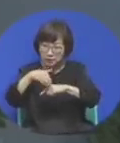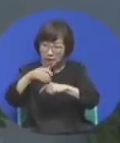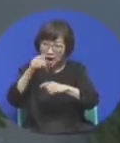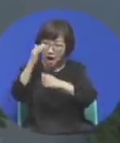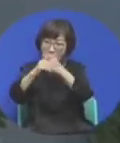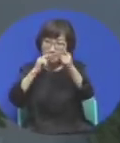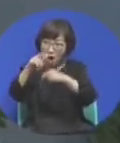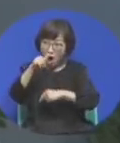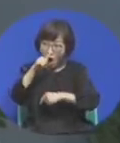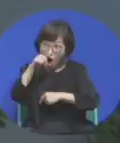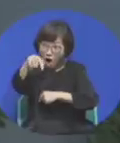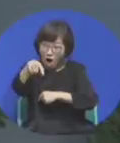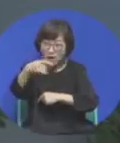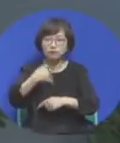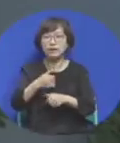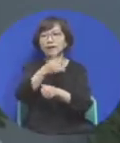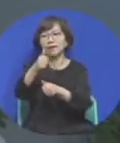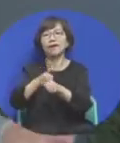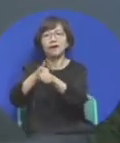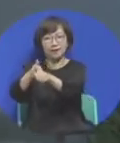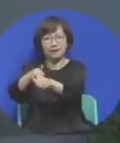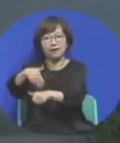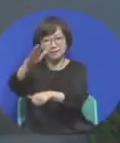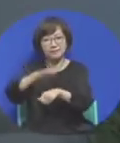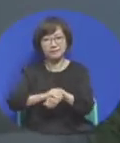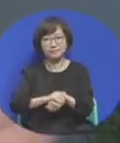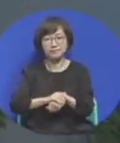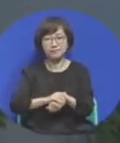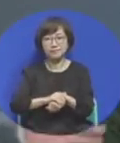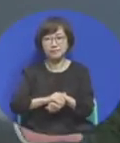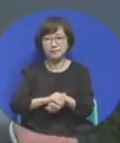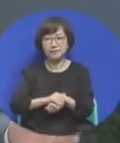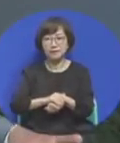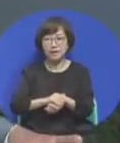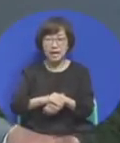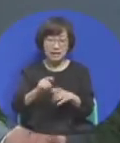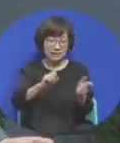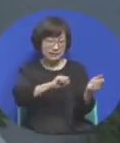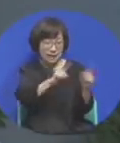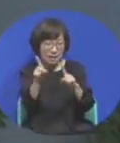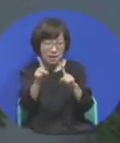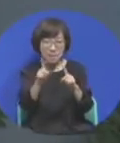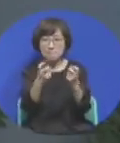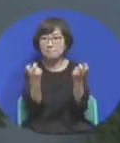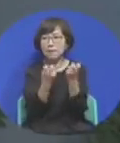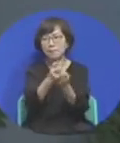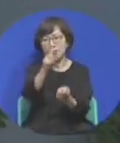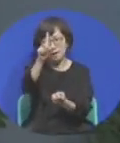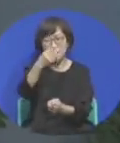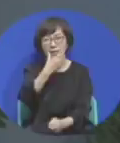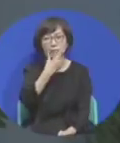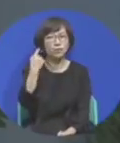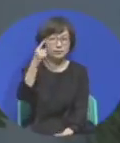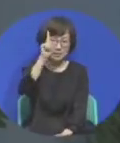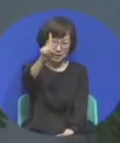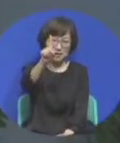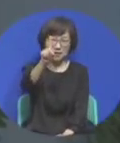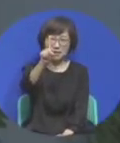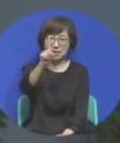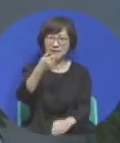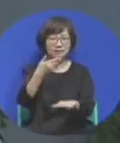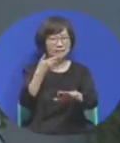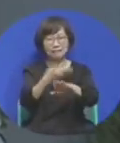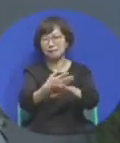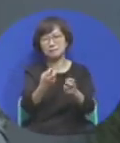or west, we follow after God's word. 오직 복음 말고는 살릴 수가 없어요. Apart from the gospel, there is no other way for us to save